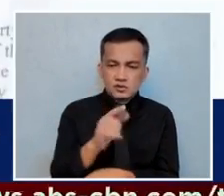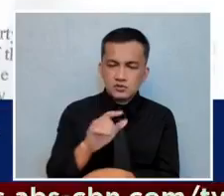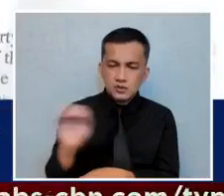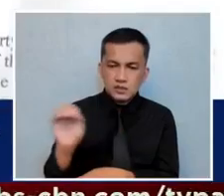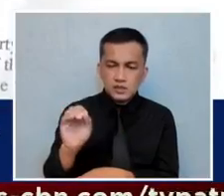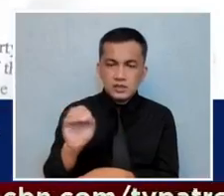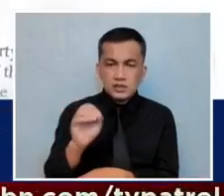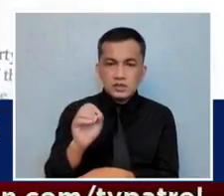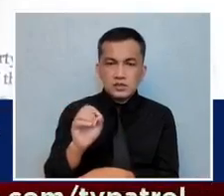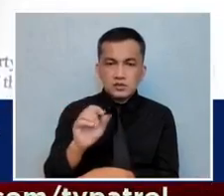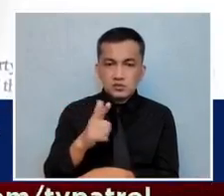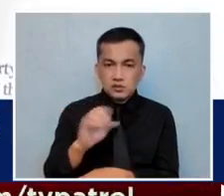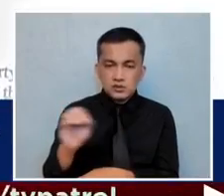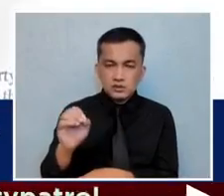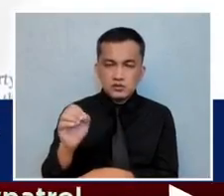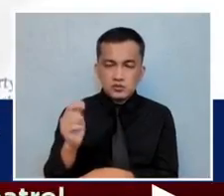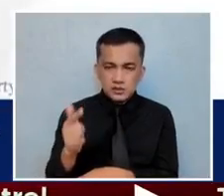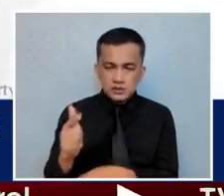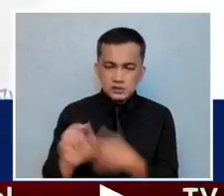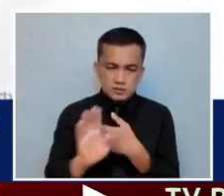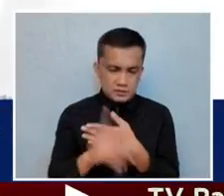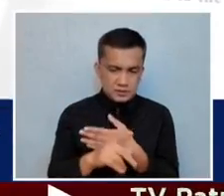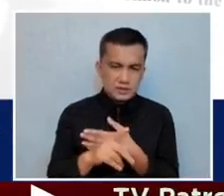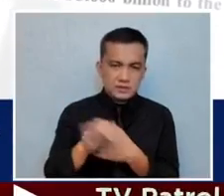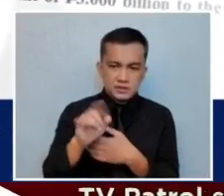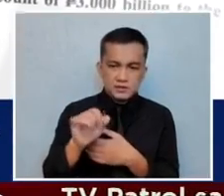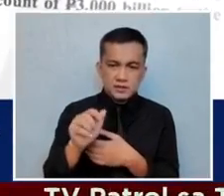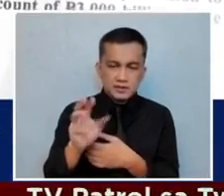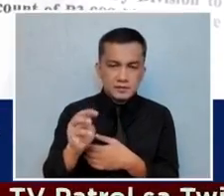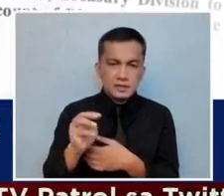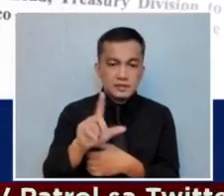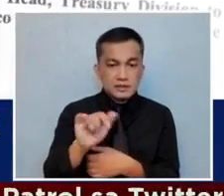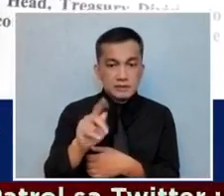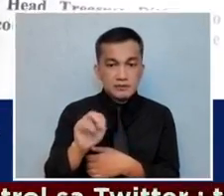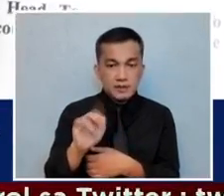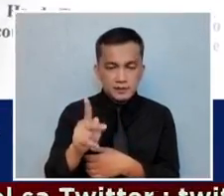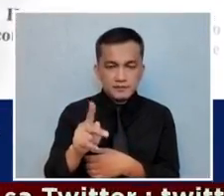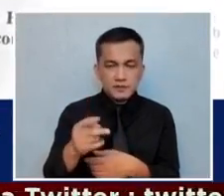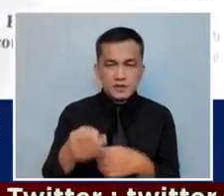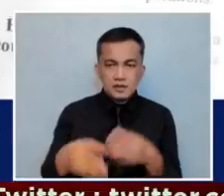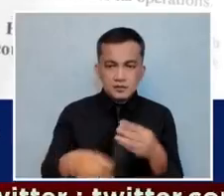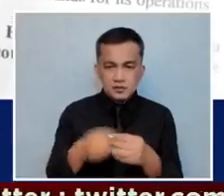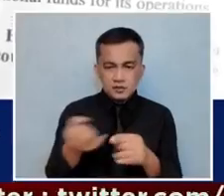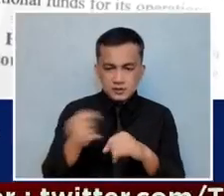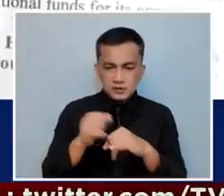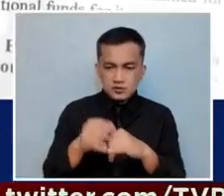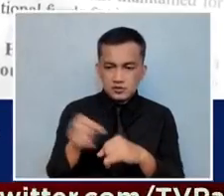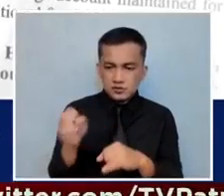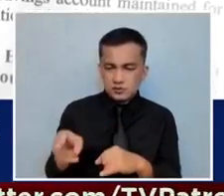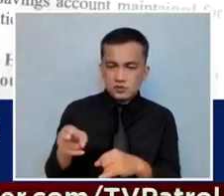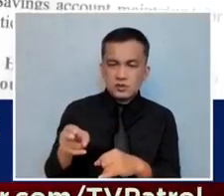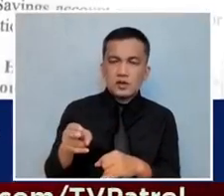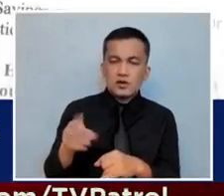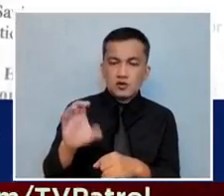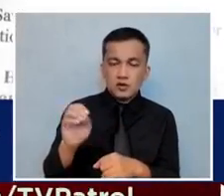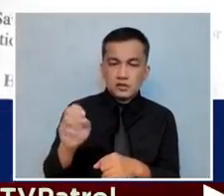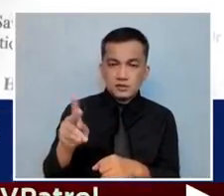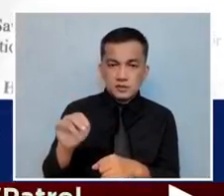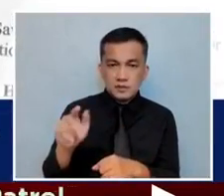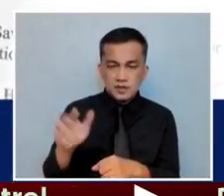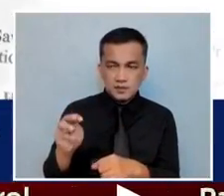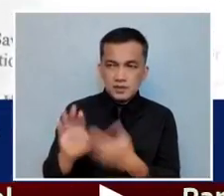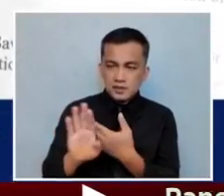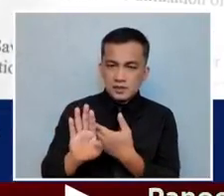ng PSDBM sa Land Bank. Bukod sa interest, inutusan din ng COA ang PSDBM na ibalik ang buong 3 bilyong piso